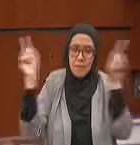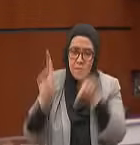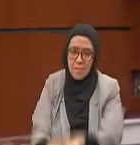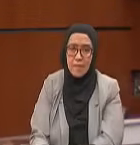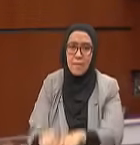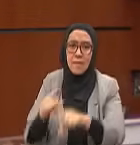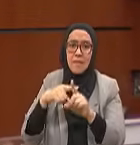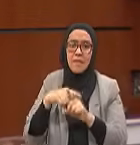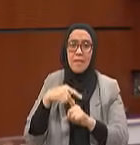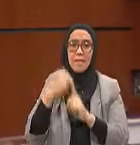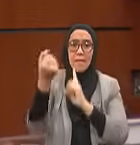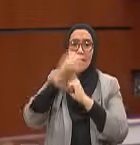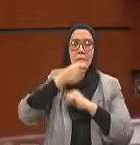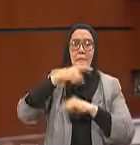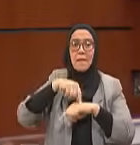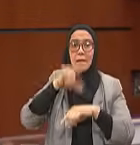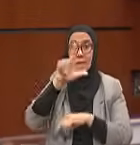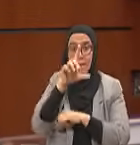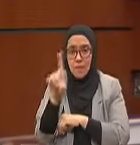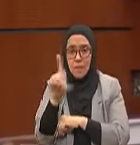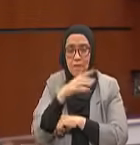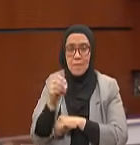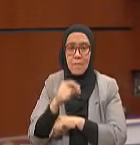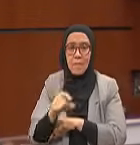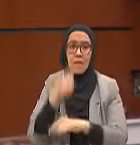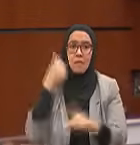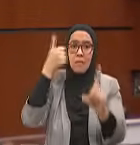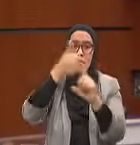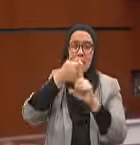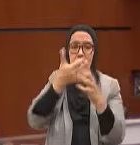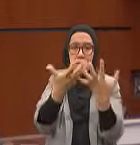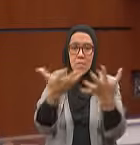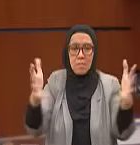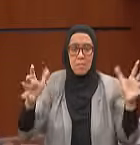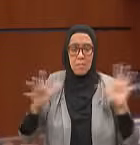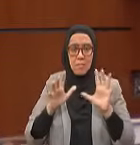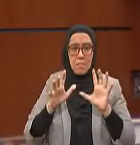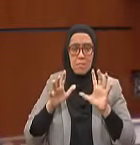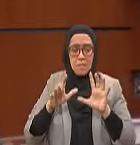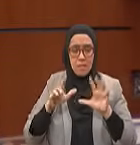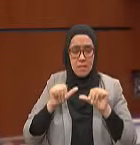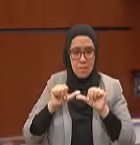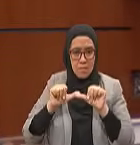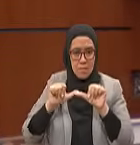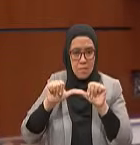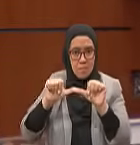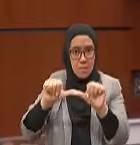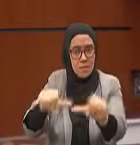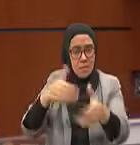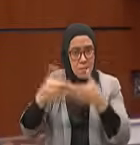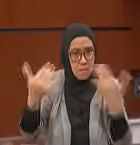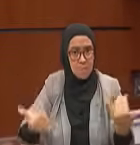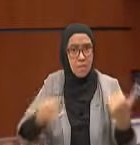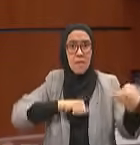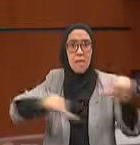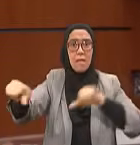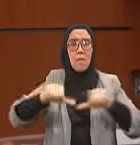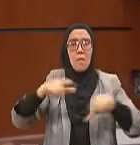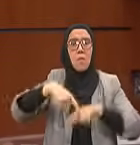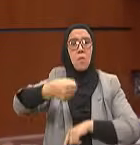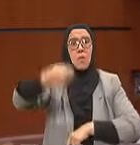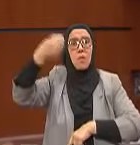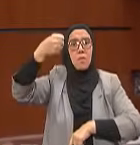dan perintah berkurung dikuasakan sehingga hari ini telah aktris ini telah dibekukan hampir empat tahun yang